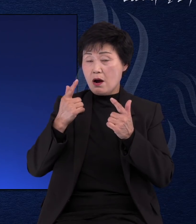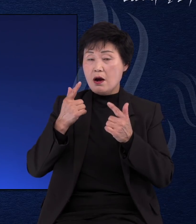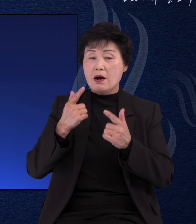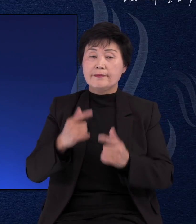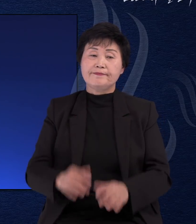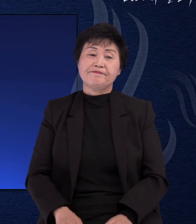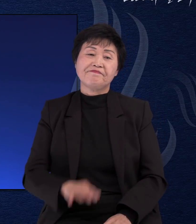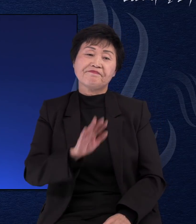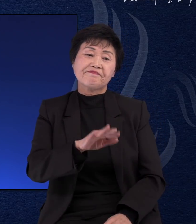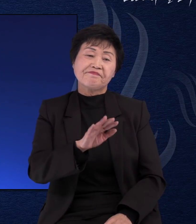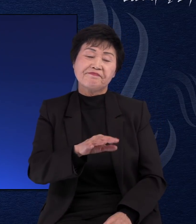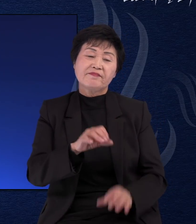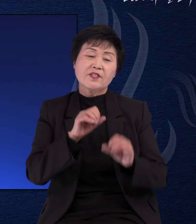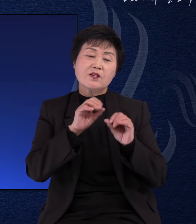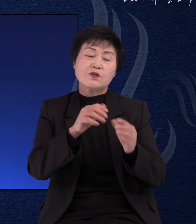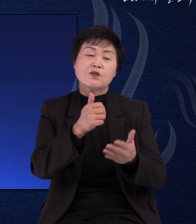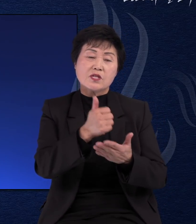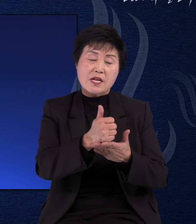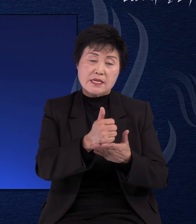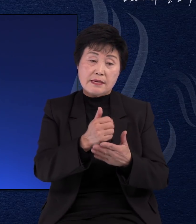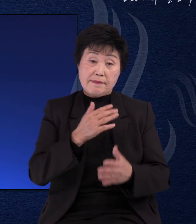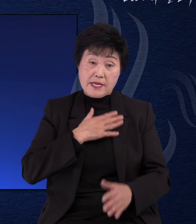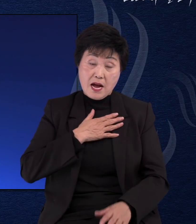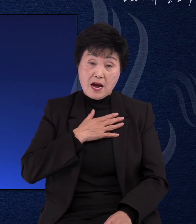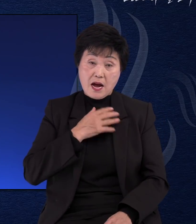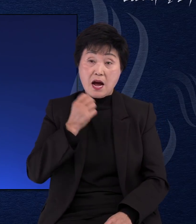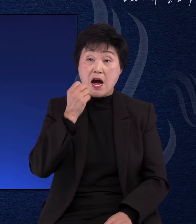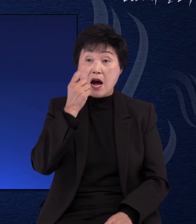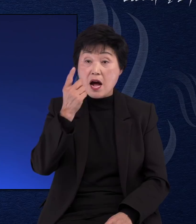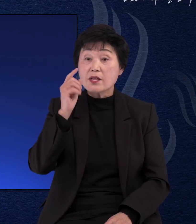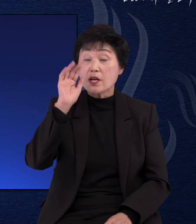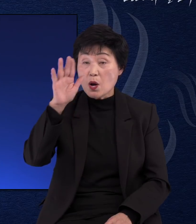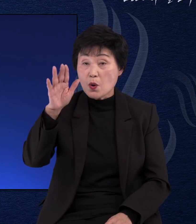전도사님, 나는 이제 한 달 후에 교수로 가기로 되어서